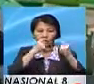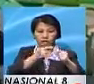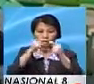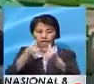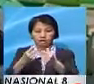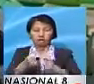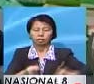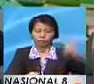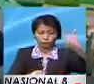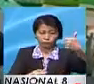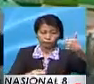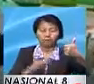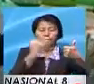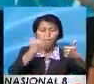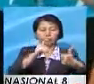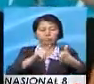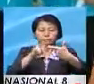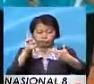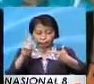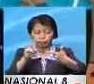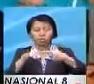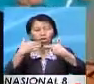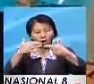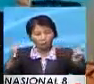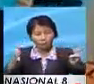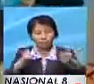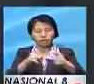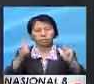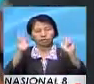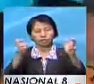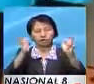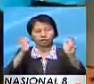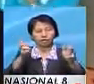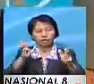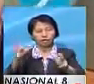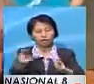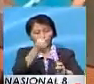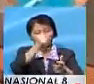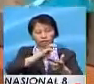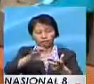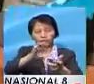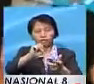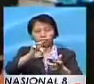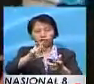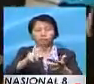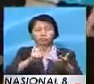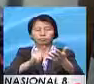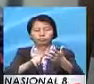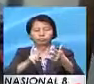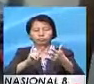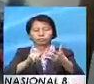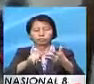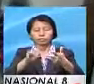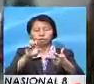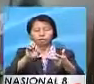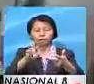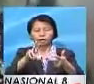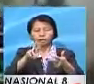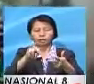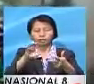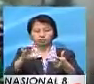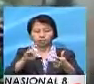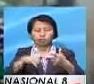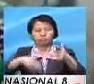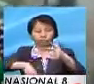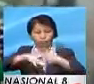utama iaitu kategori biasa kategori terbuka dengan tema rap the scrap dan kategori nrc football juara